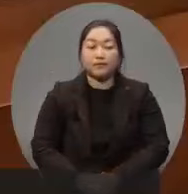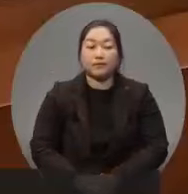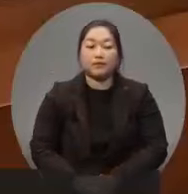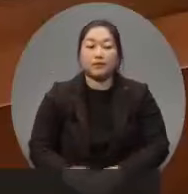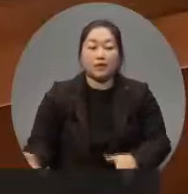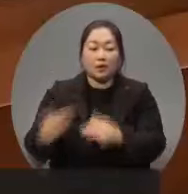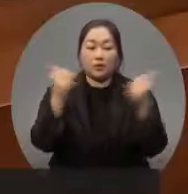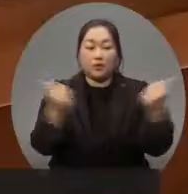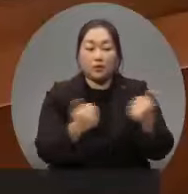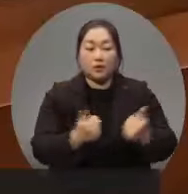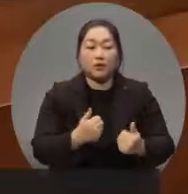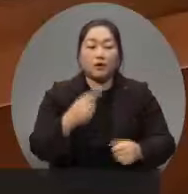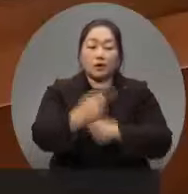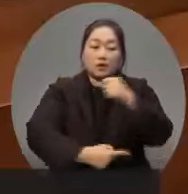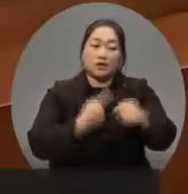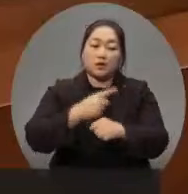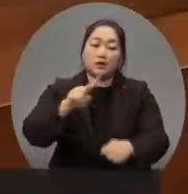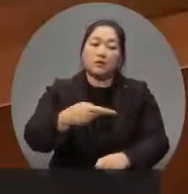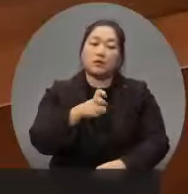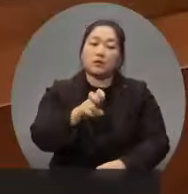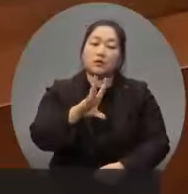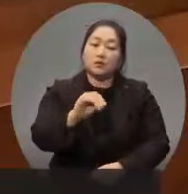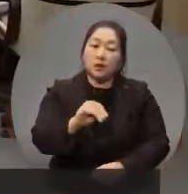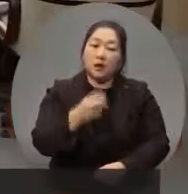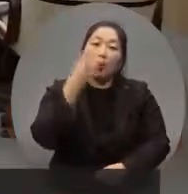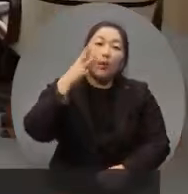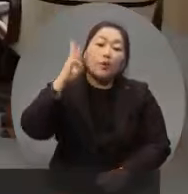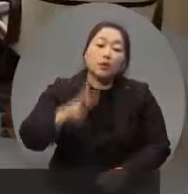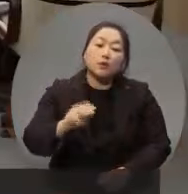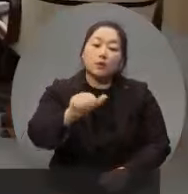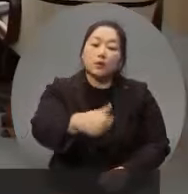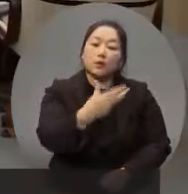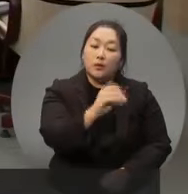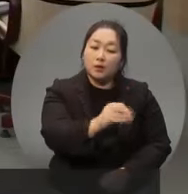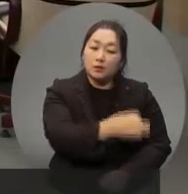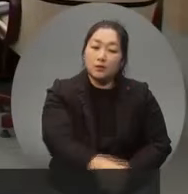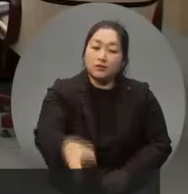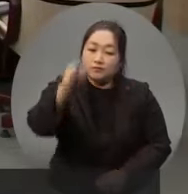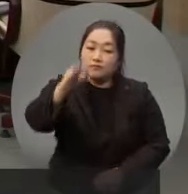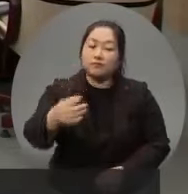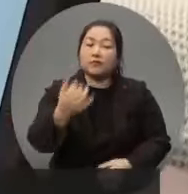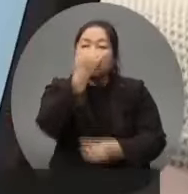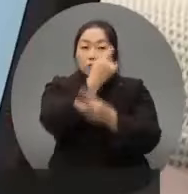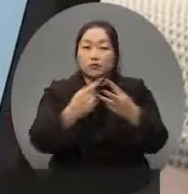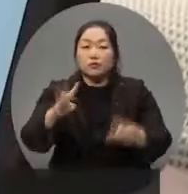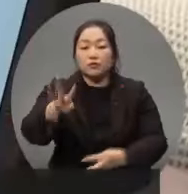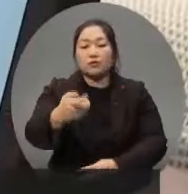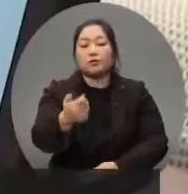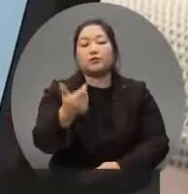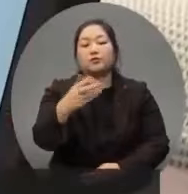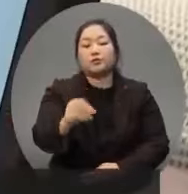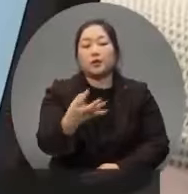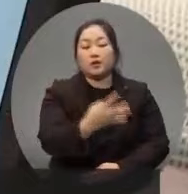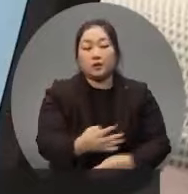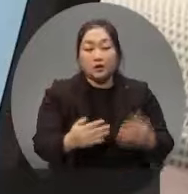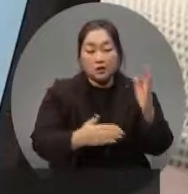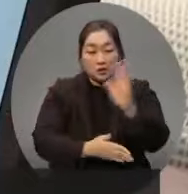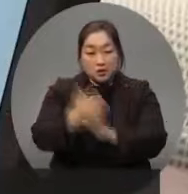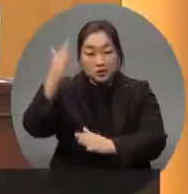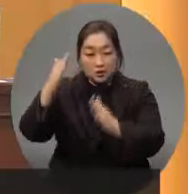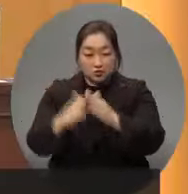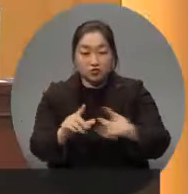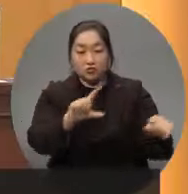도의회 연 222만 원에 이어 5,500만 원, 충주 460만 원 등 시군의회도